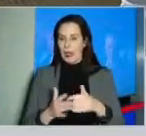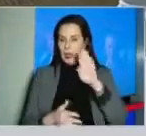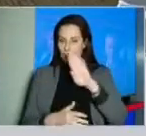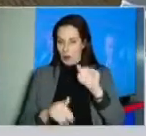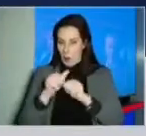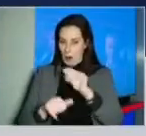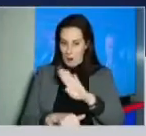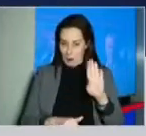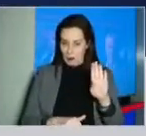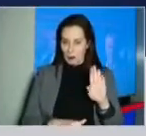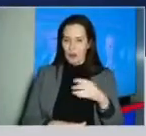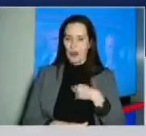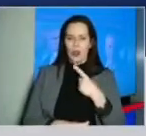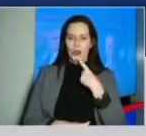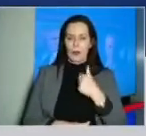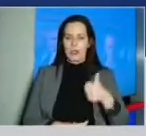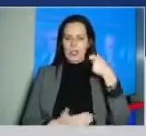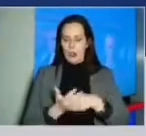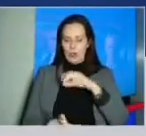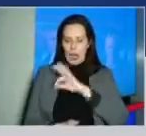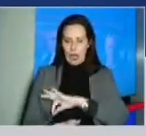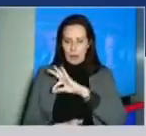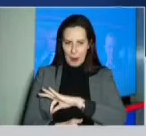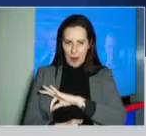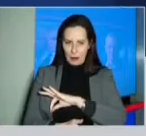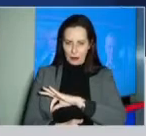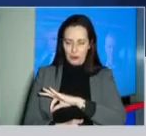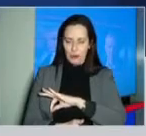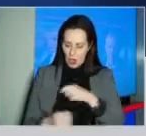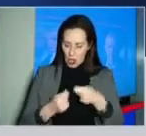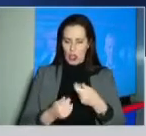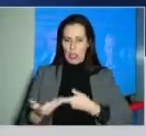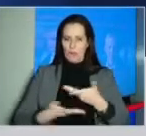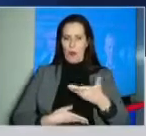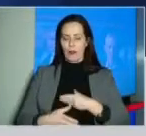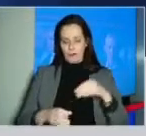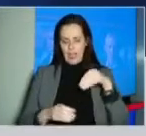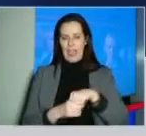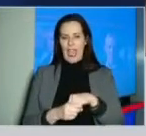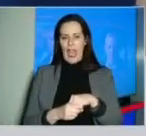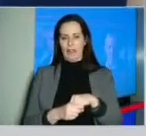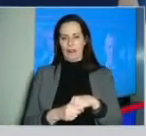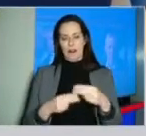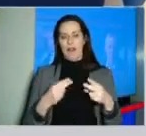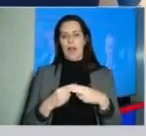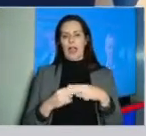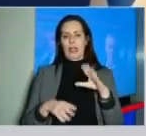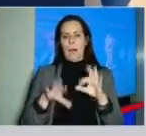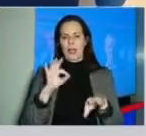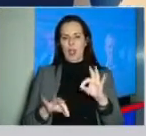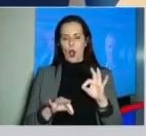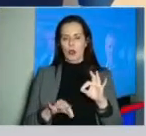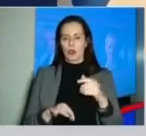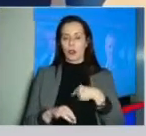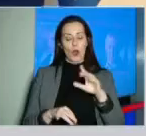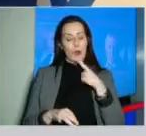נתניהו? אני קורא לכחלון וליברמן למצוא דרך לשתף פעולה ולהתאחד לקראת הבחירות הקרובות.